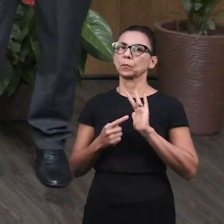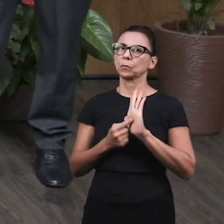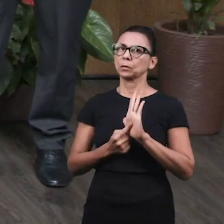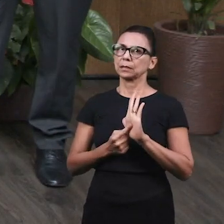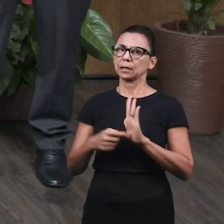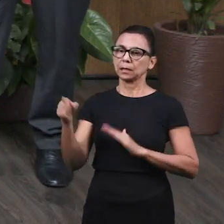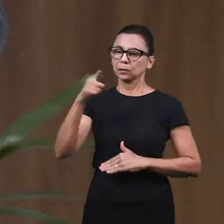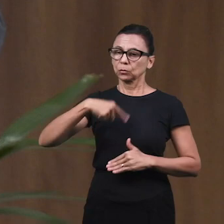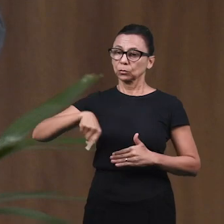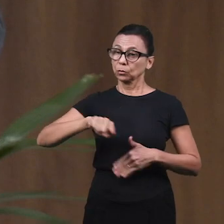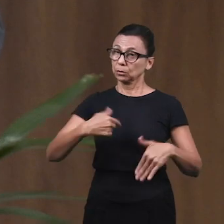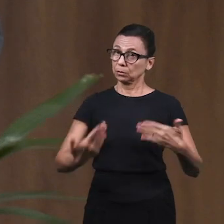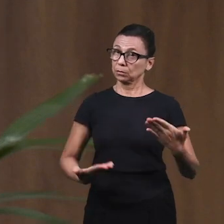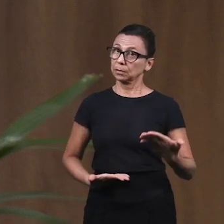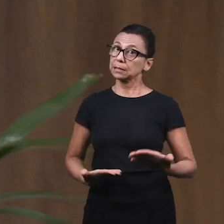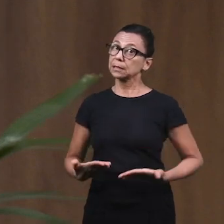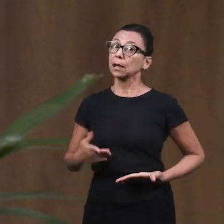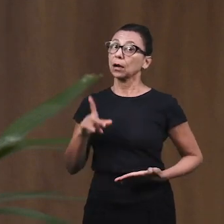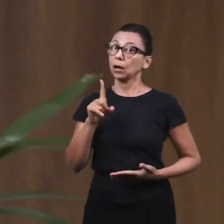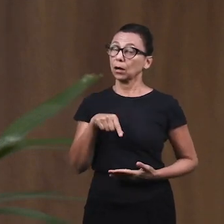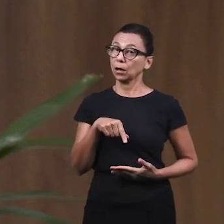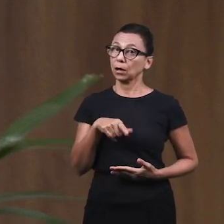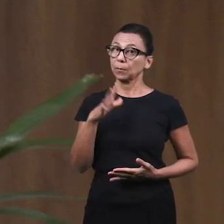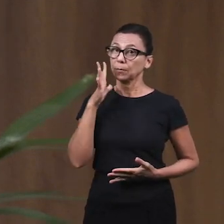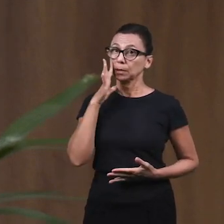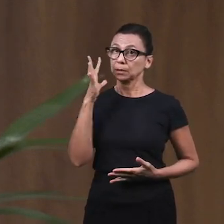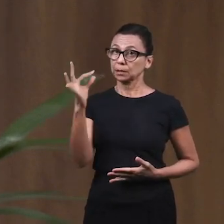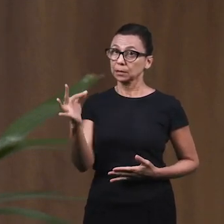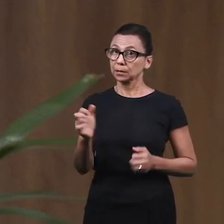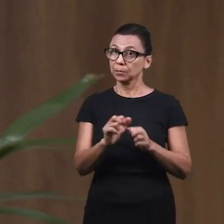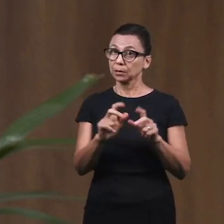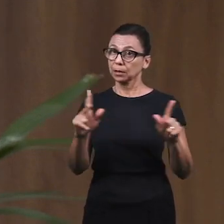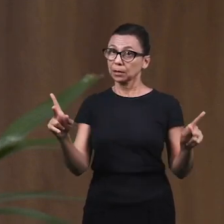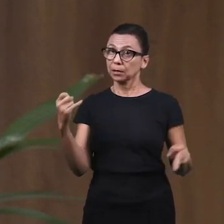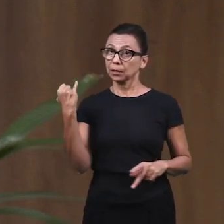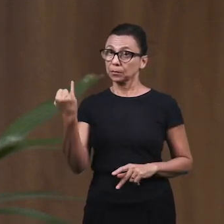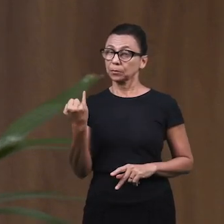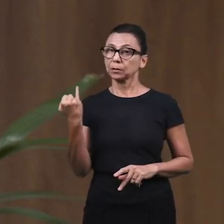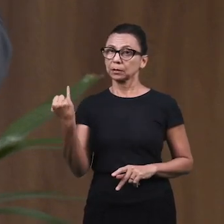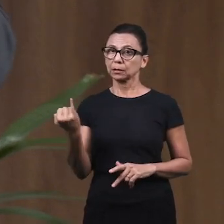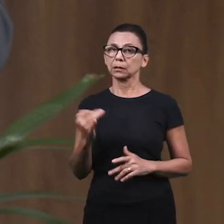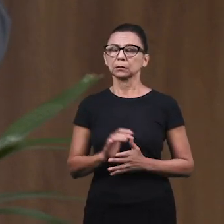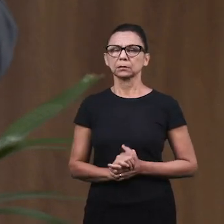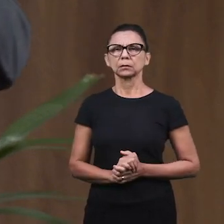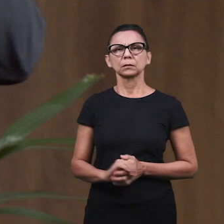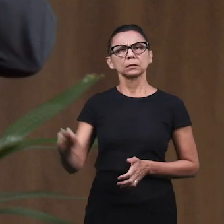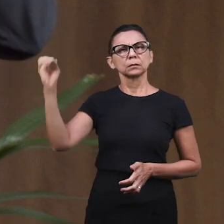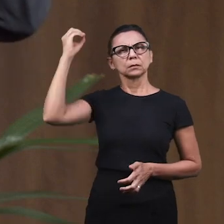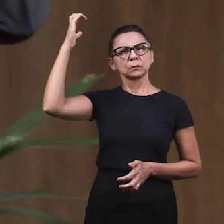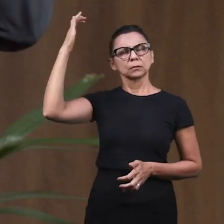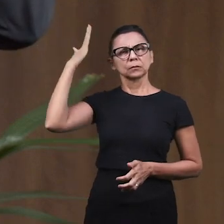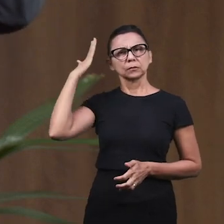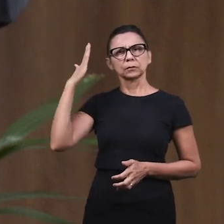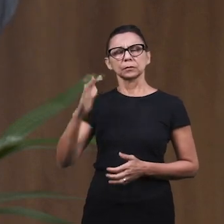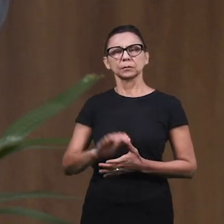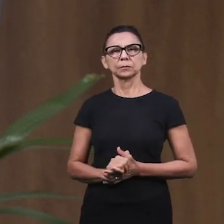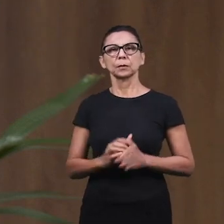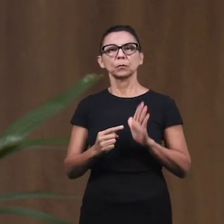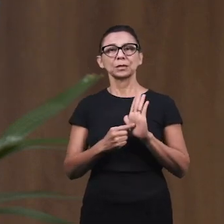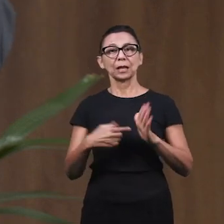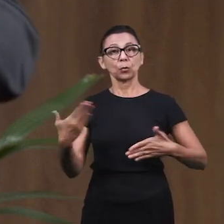ses serviteurs. Cela est très important. Nous parlons du livre d'Apocalypse. La révélation